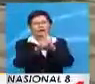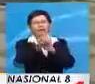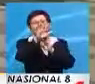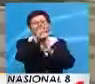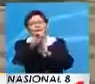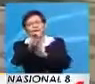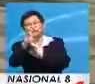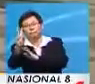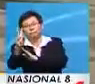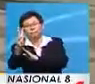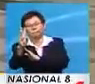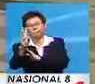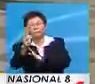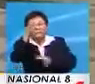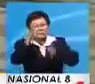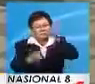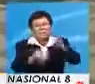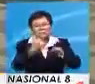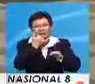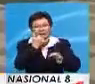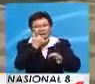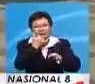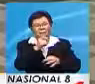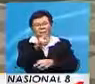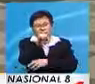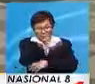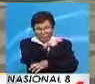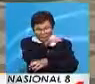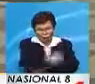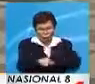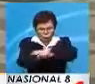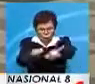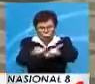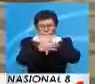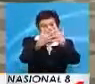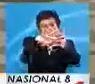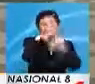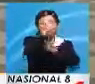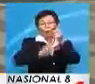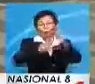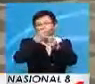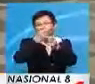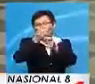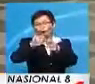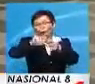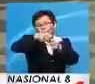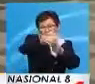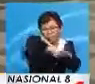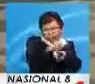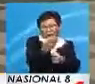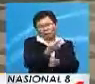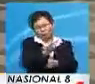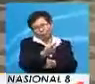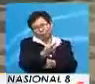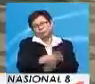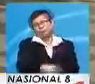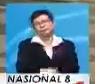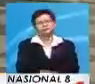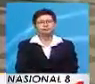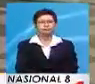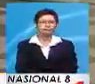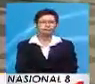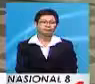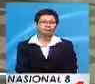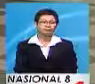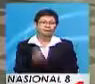506 kanun kesessaan jika Sabit kesalahan pesalah boleh dikenakan hukuman penjara dua tahun atau denda atau kedua-duanya sekali